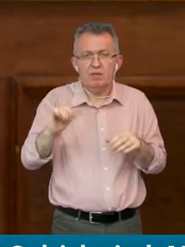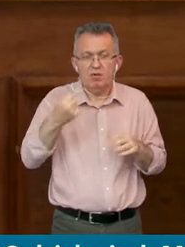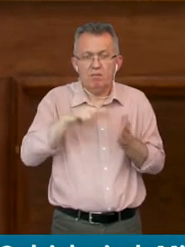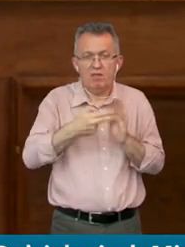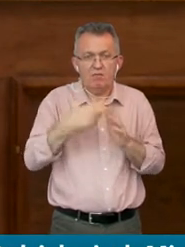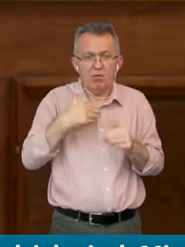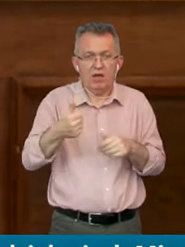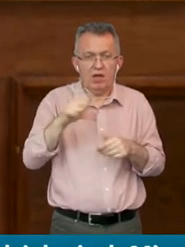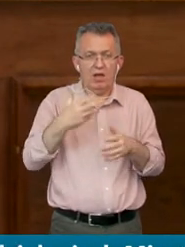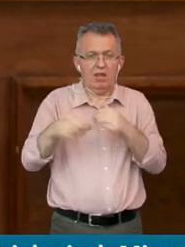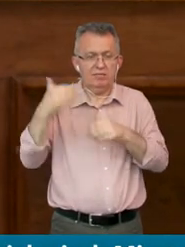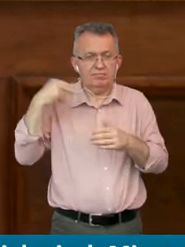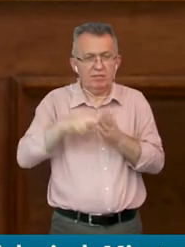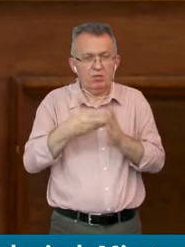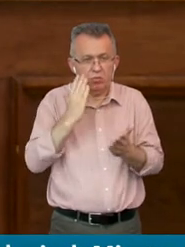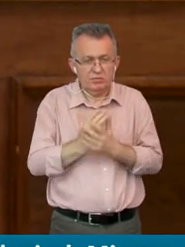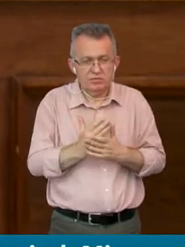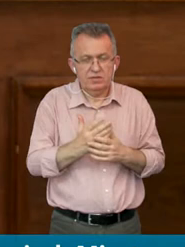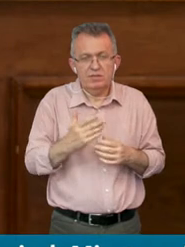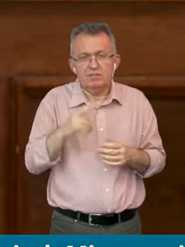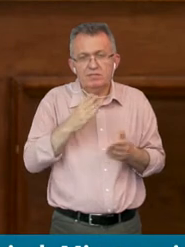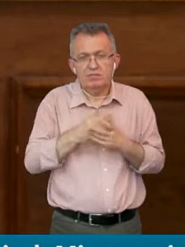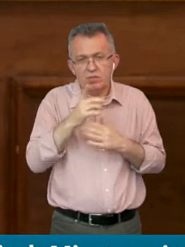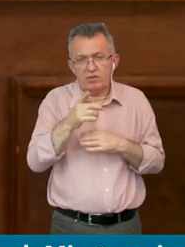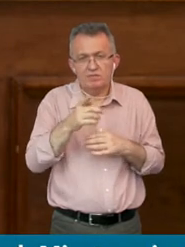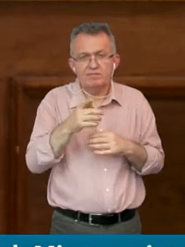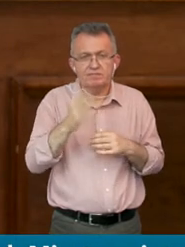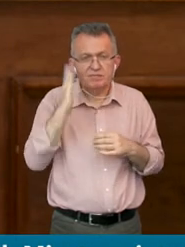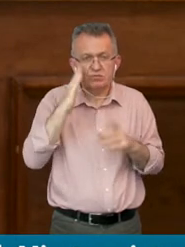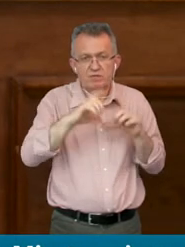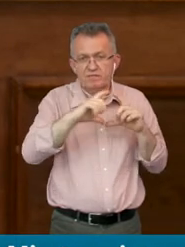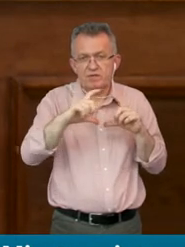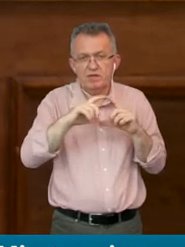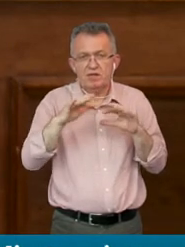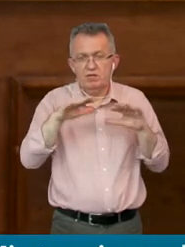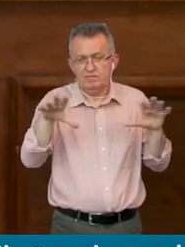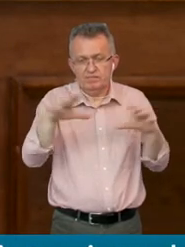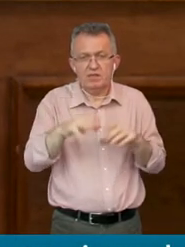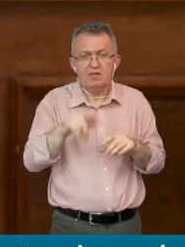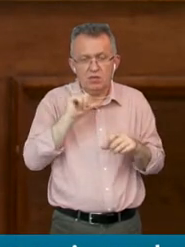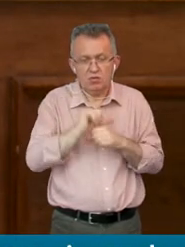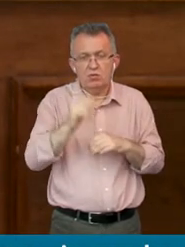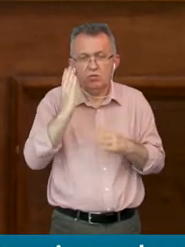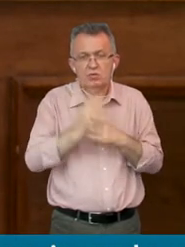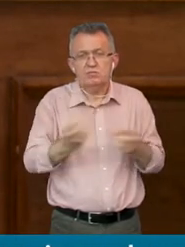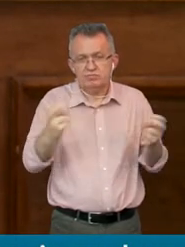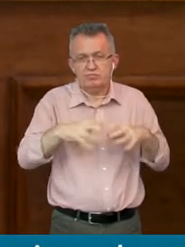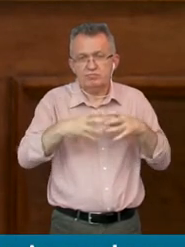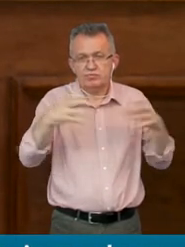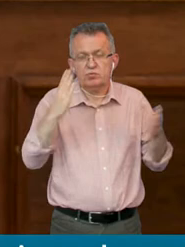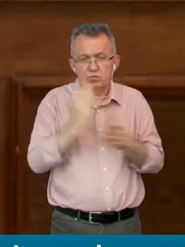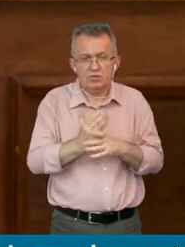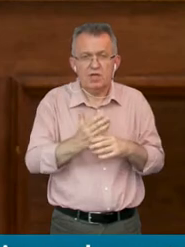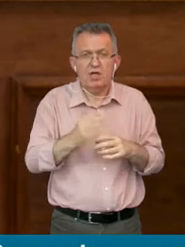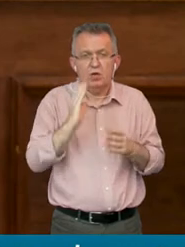planowane już przed laty jako tereny przeznaczone pod zabudowę mieszkaniową wielorodzinną. I rzeczywiście ta zabudowa się tam pojawiła, natomiast na